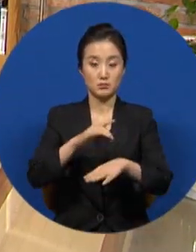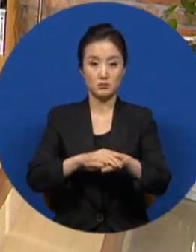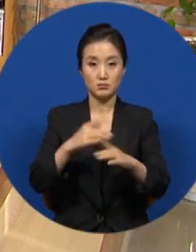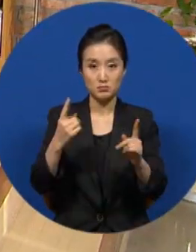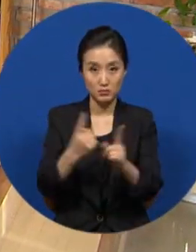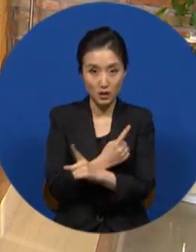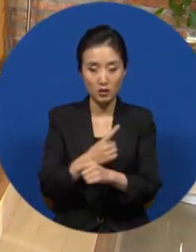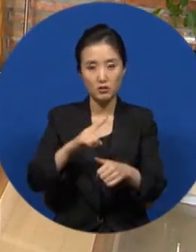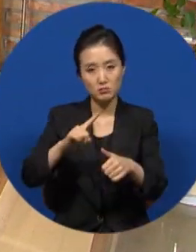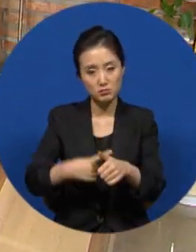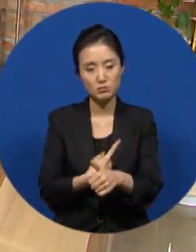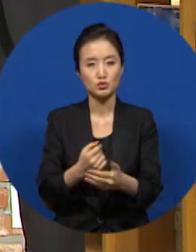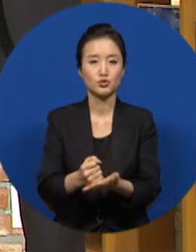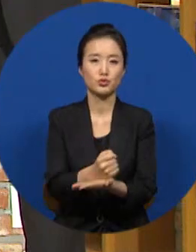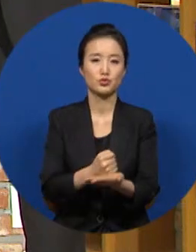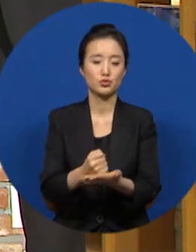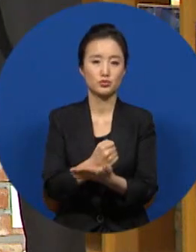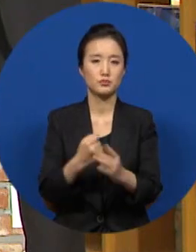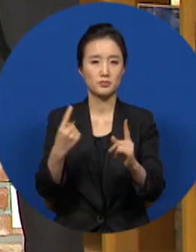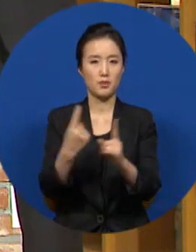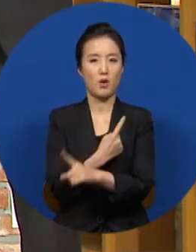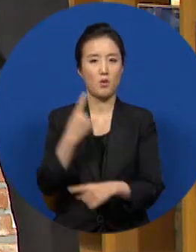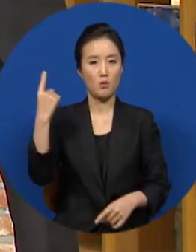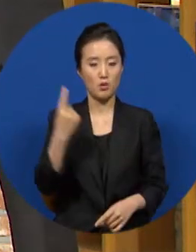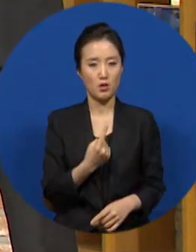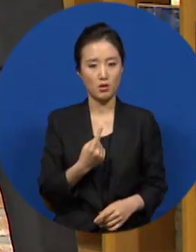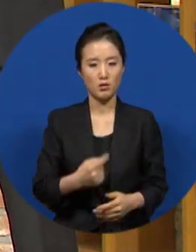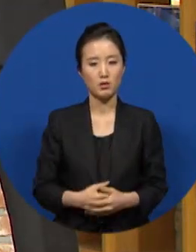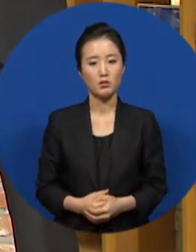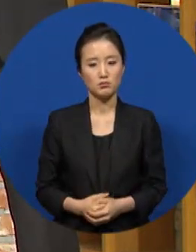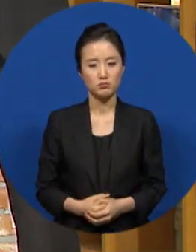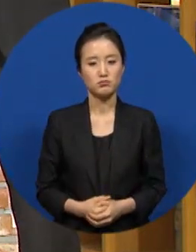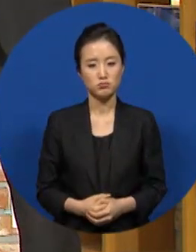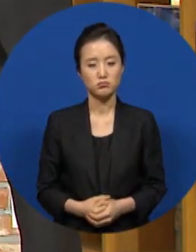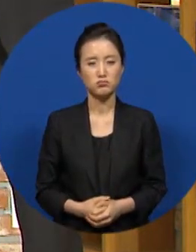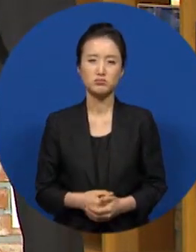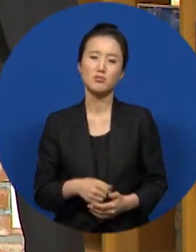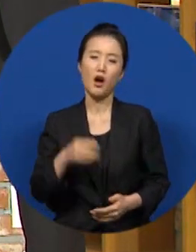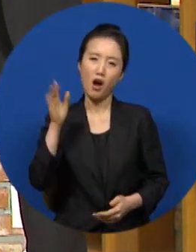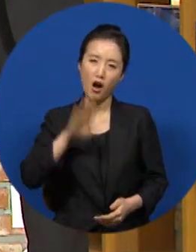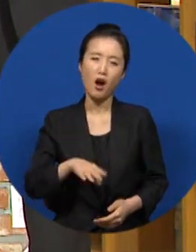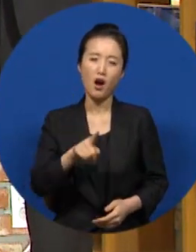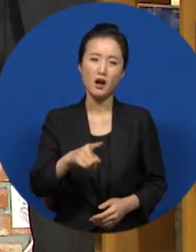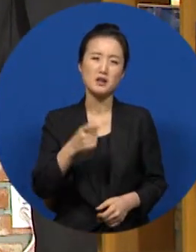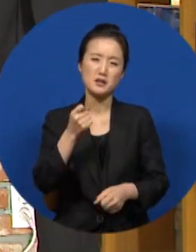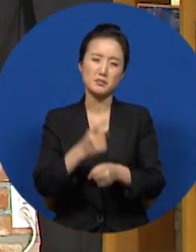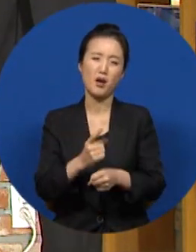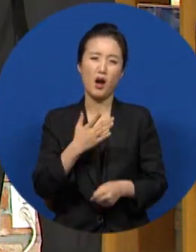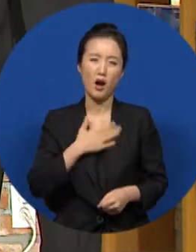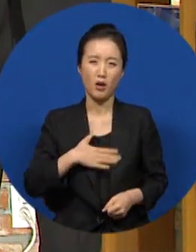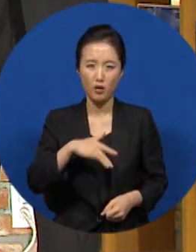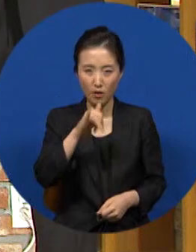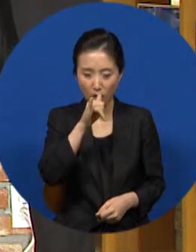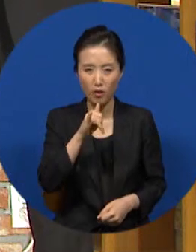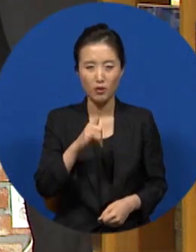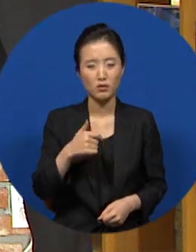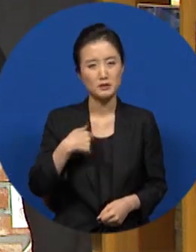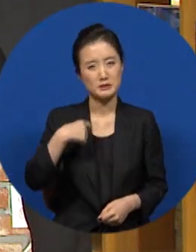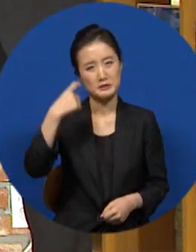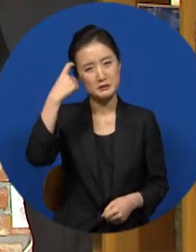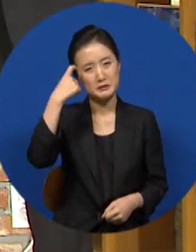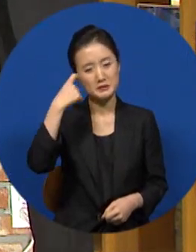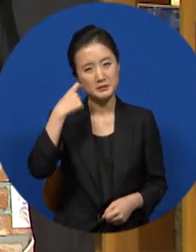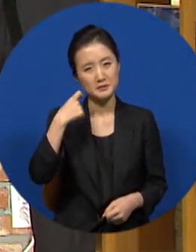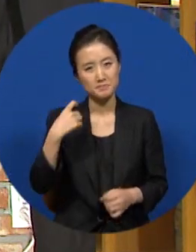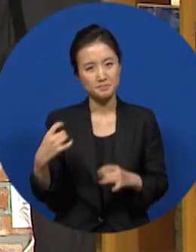많은 분들이 이제 그렇게 얘기를 합니다. 근데 저한테는 조금 식상하게 들리고 진부하게만 느껴지고 피부에 와 닿지가 않아요. 우리